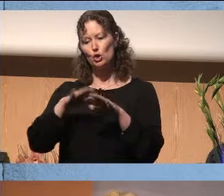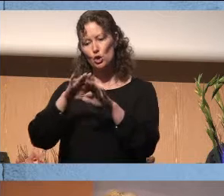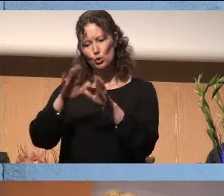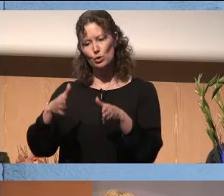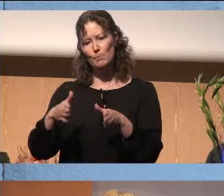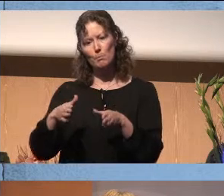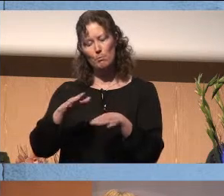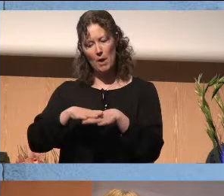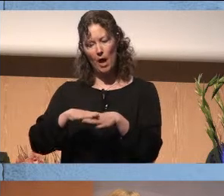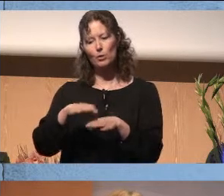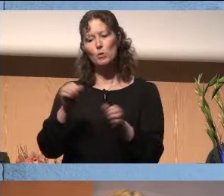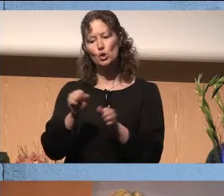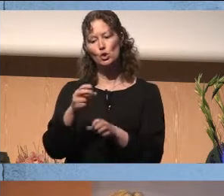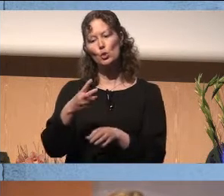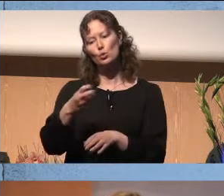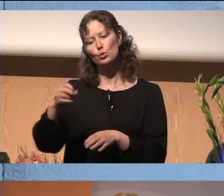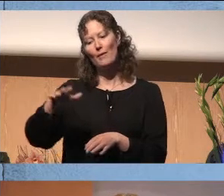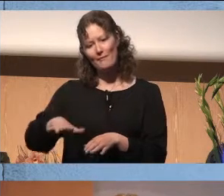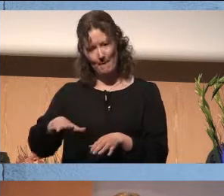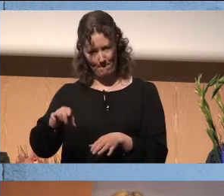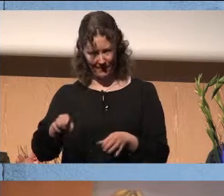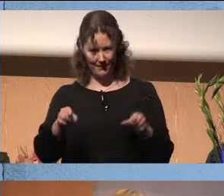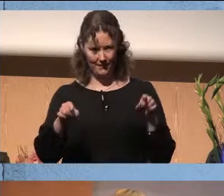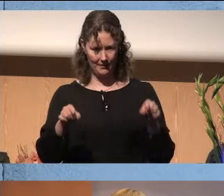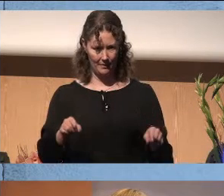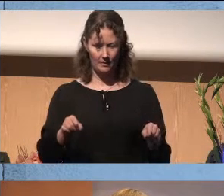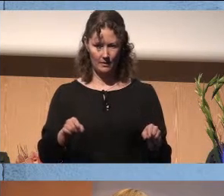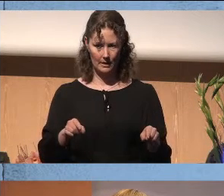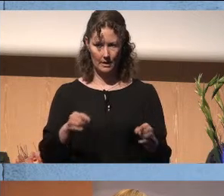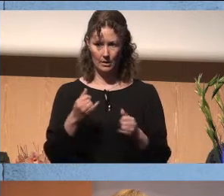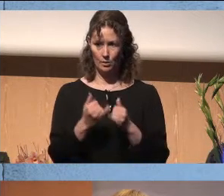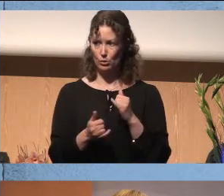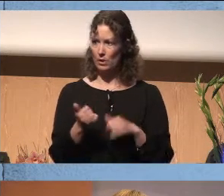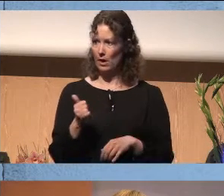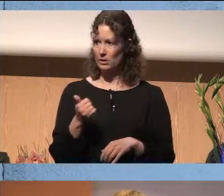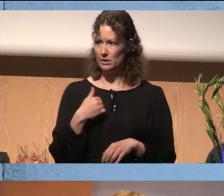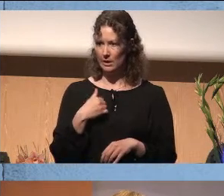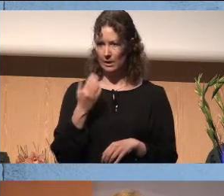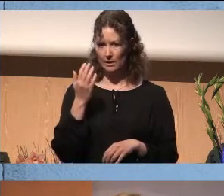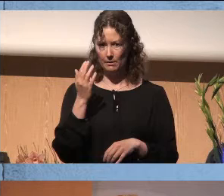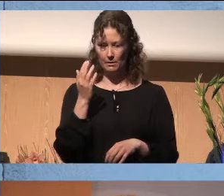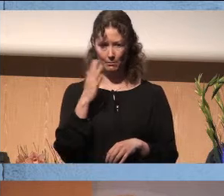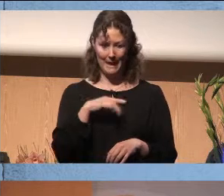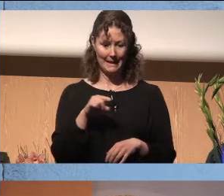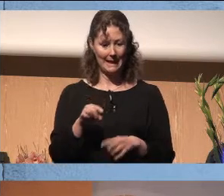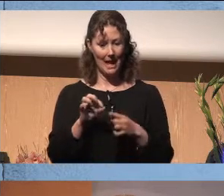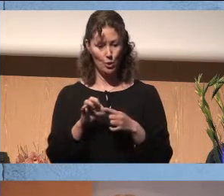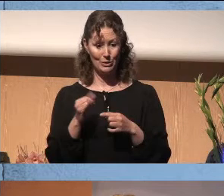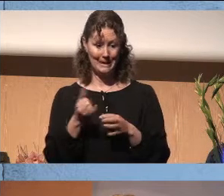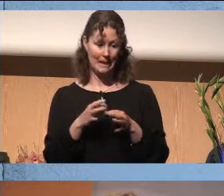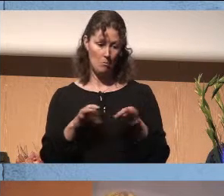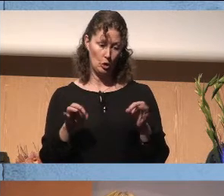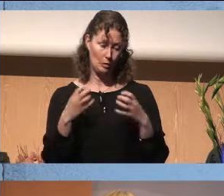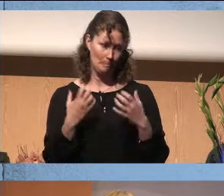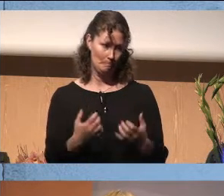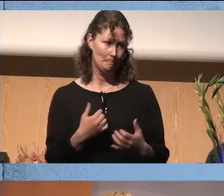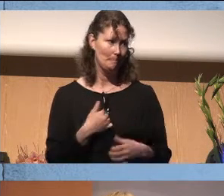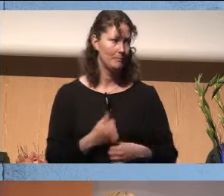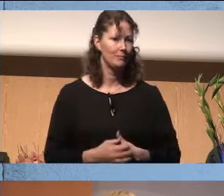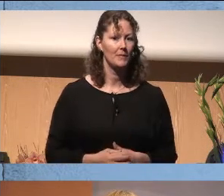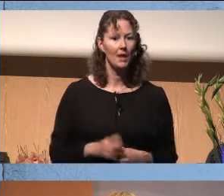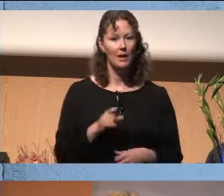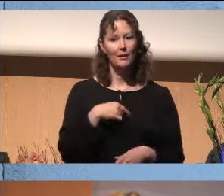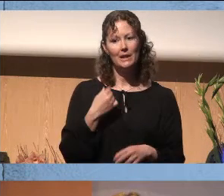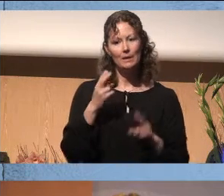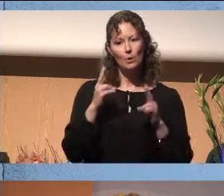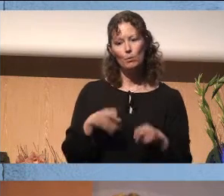høsten 2015 til slutt. Kanskje jeg mener at det rosinen i pølsa? Det vet jeg ikke. Vi må